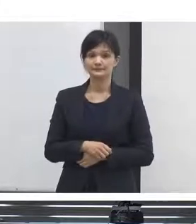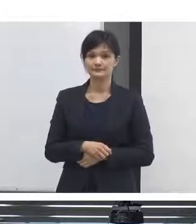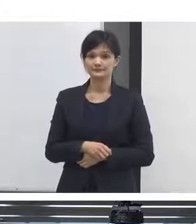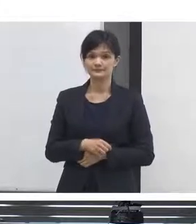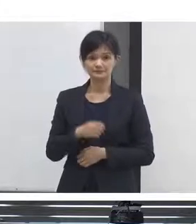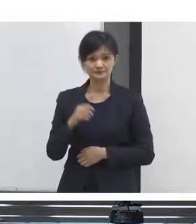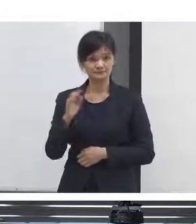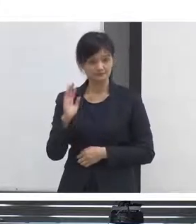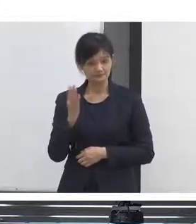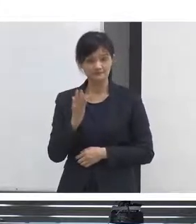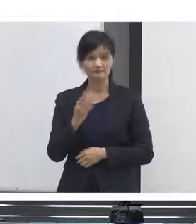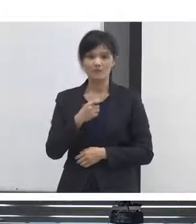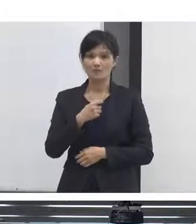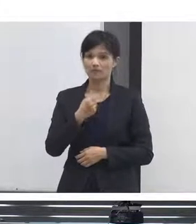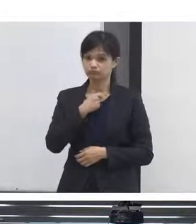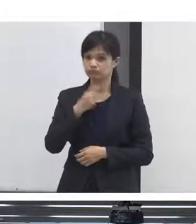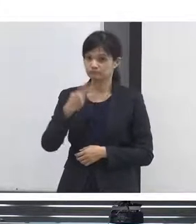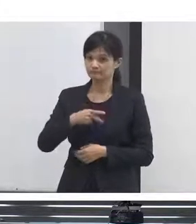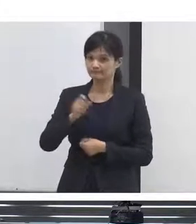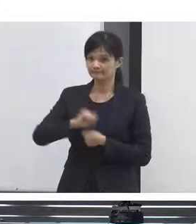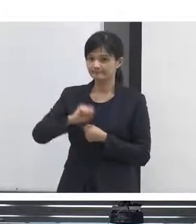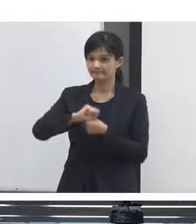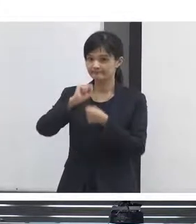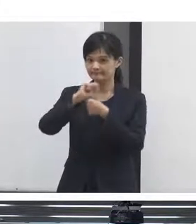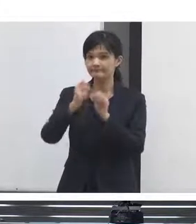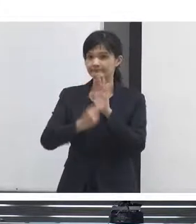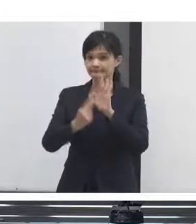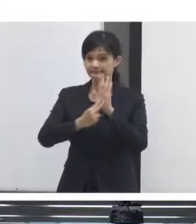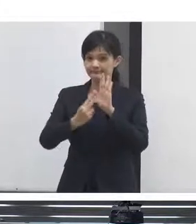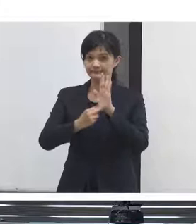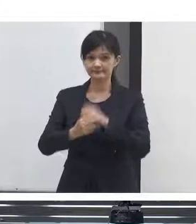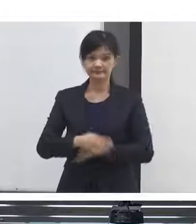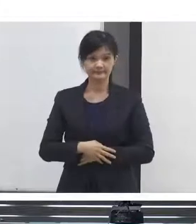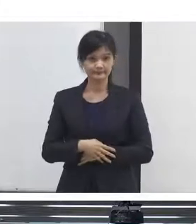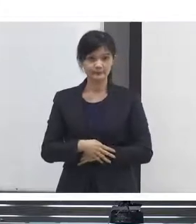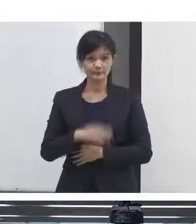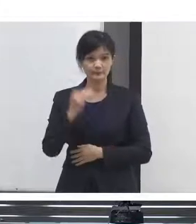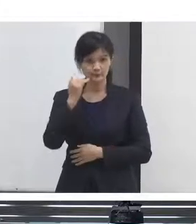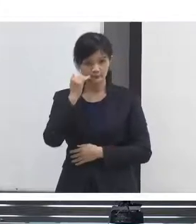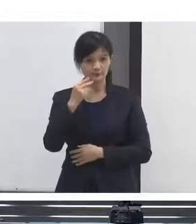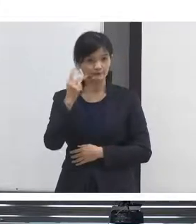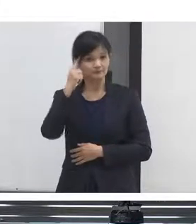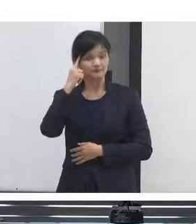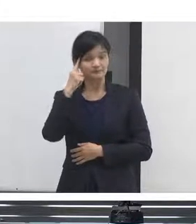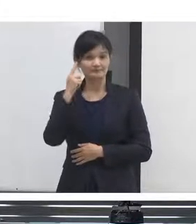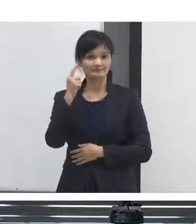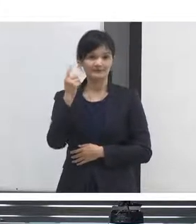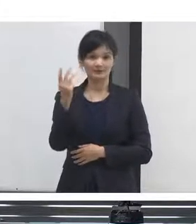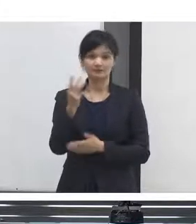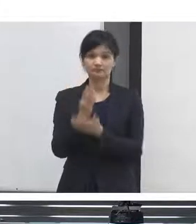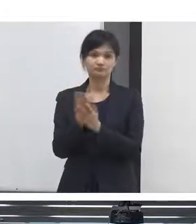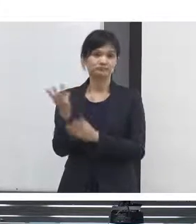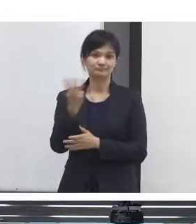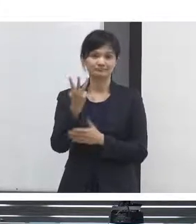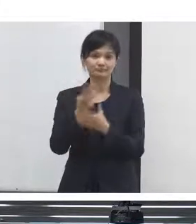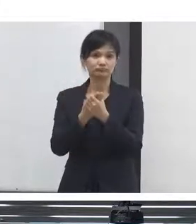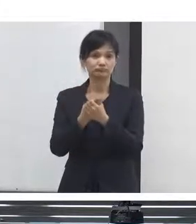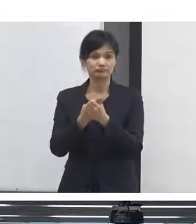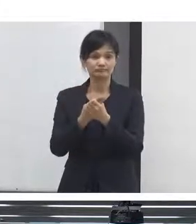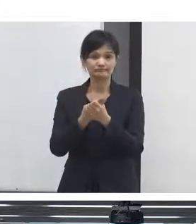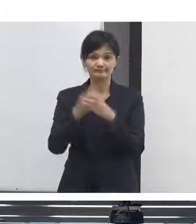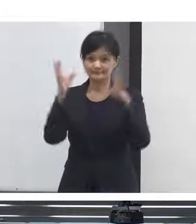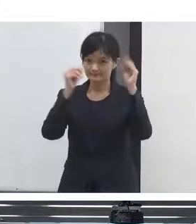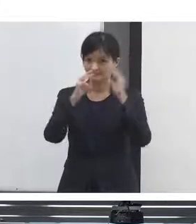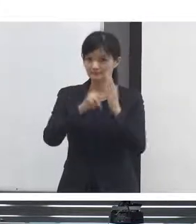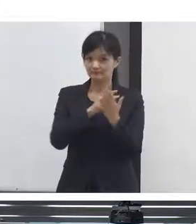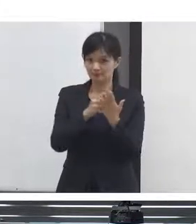加注非常多的内容。那一样的方式是说，如果用三元的资料表达方式呢，当然你就可以去描述说，韭菜呢就